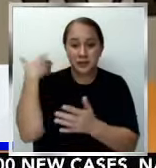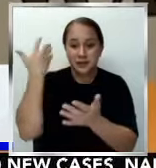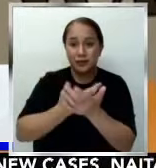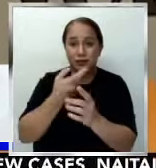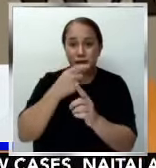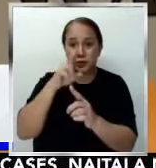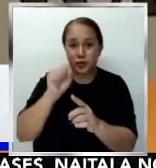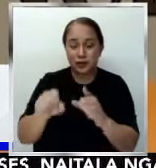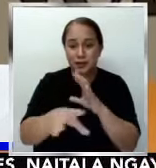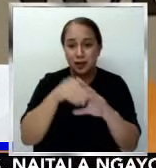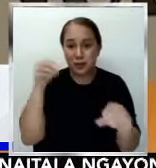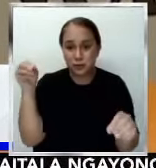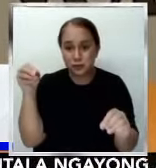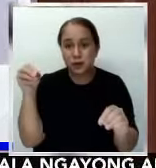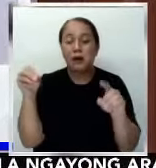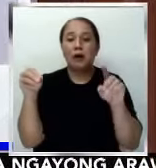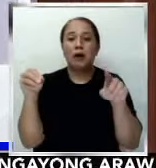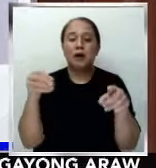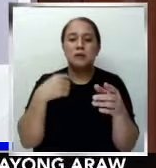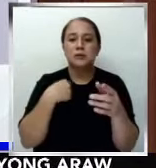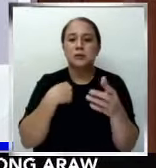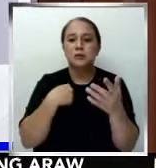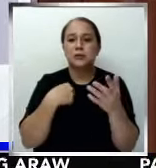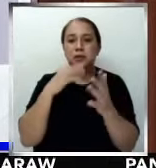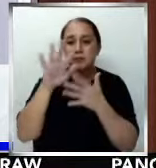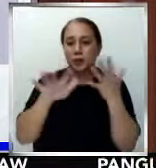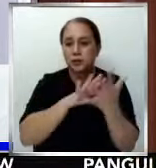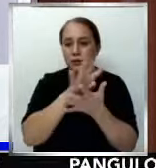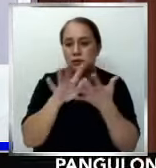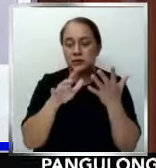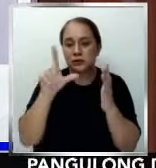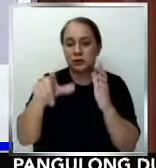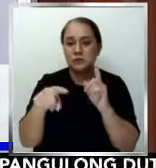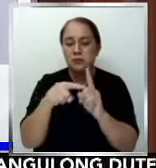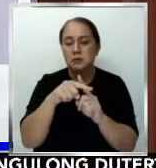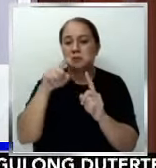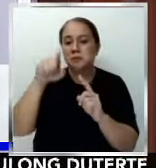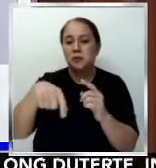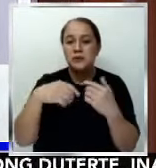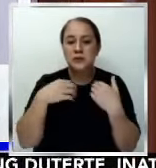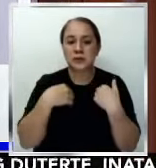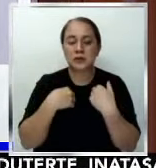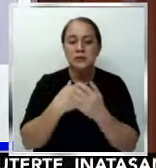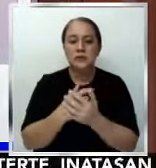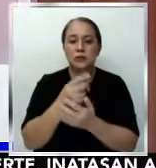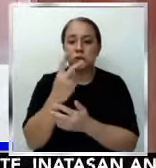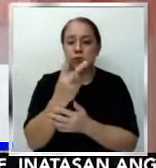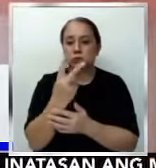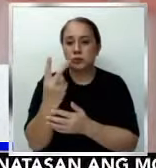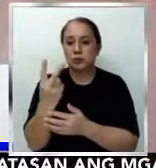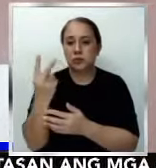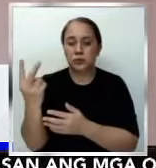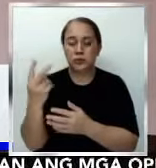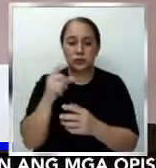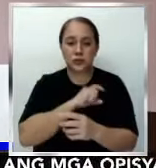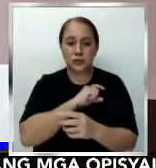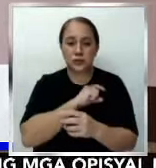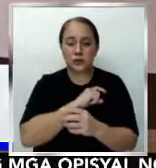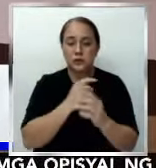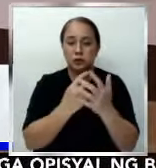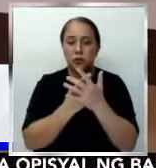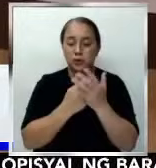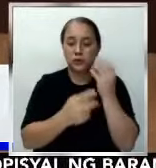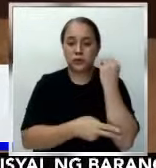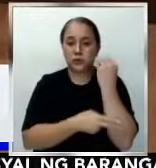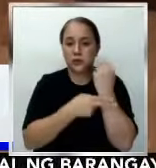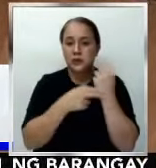nagparty at kalaunay nagpositibo. Utos niya, magtalaga na ng tigdalawang pulis sa lahat ng mga quarantine hotel para tiyaking hindi